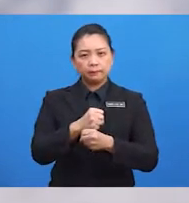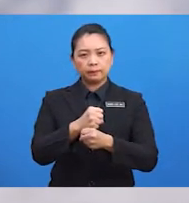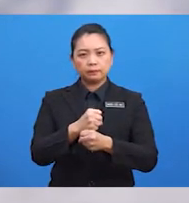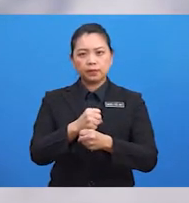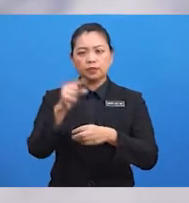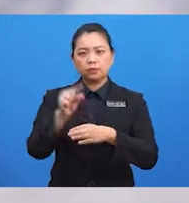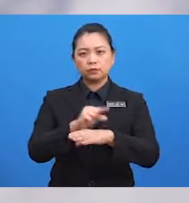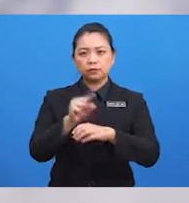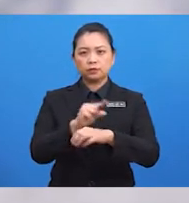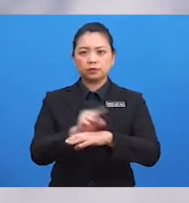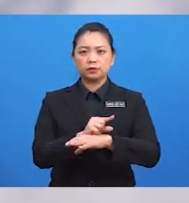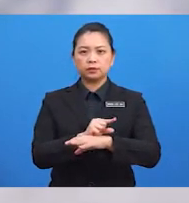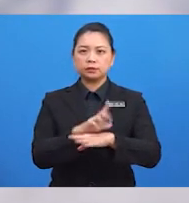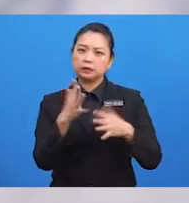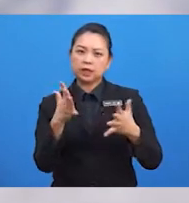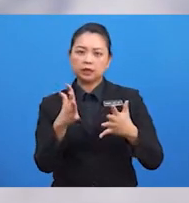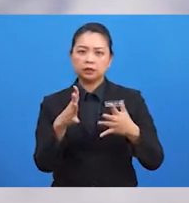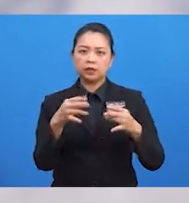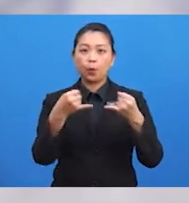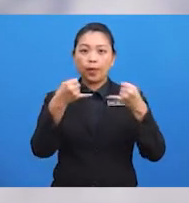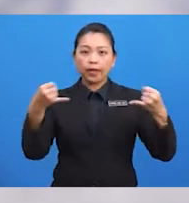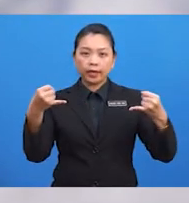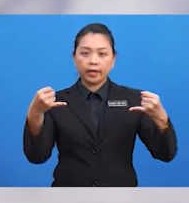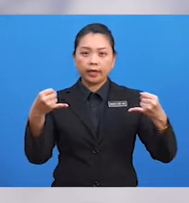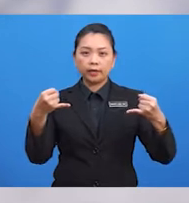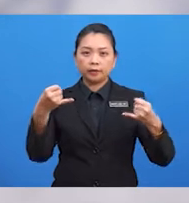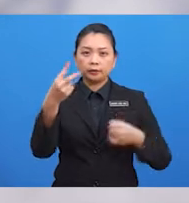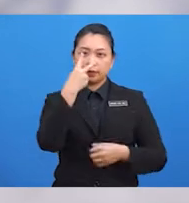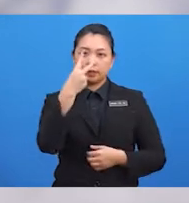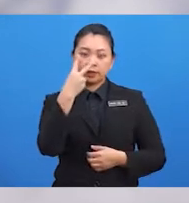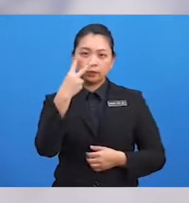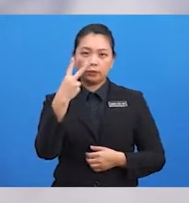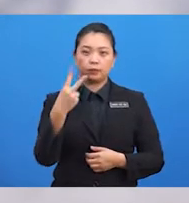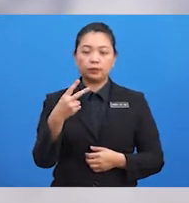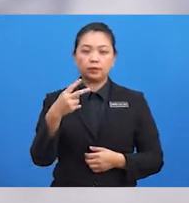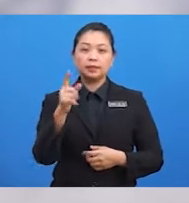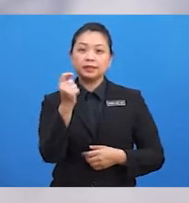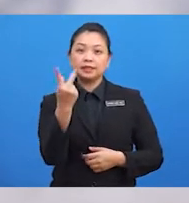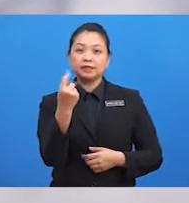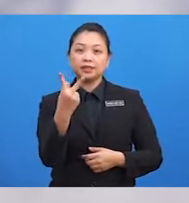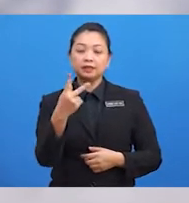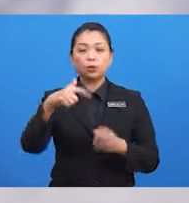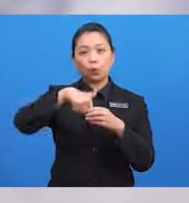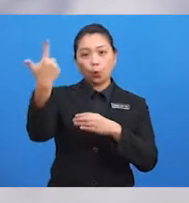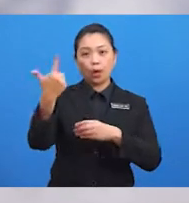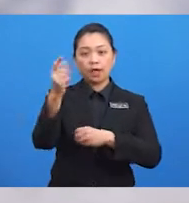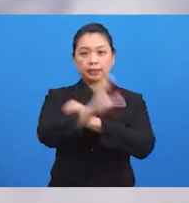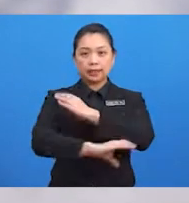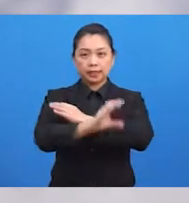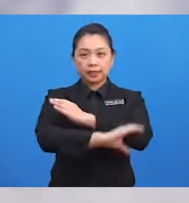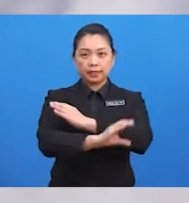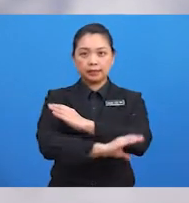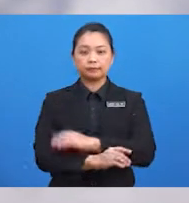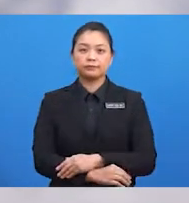perhubungan tanpa wire, siaran langsung dari luar negara, siaran televisyen